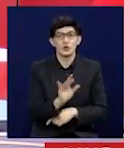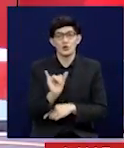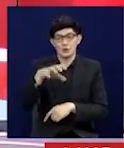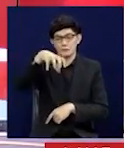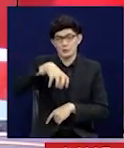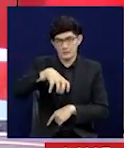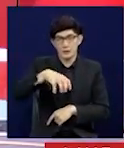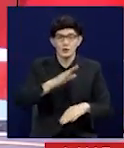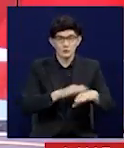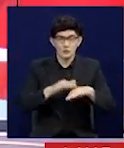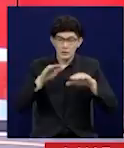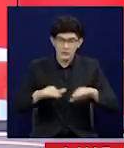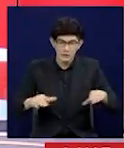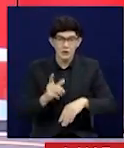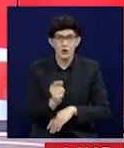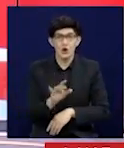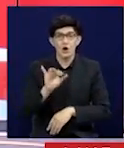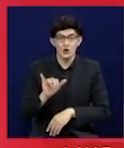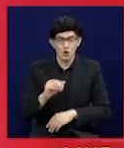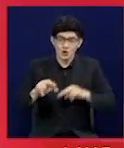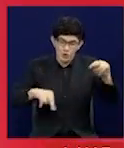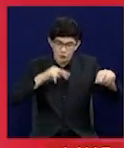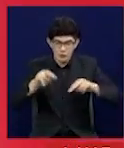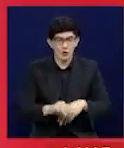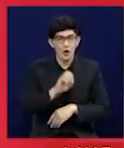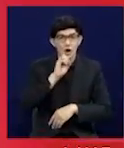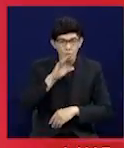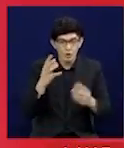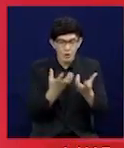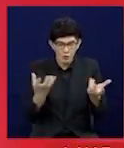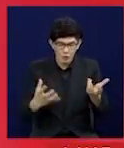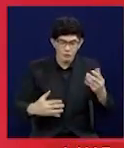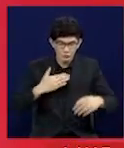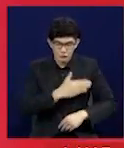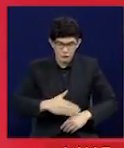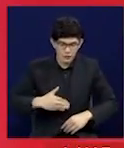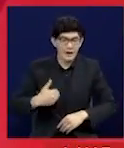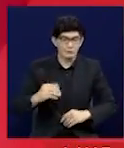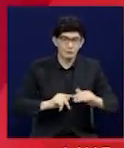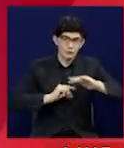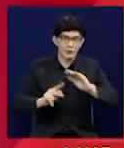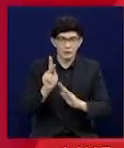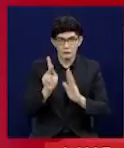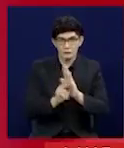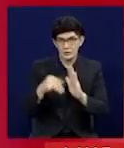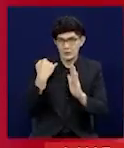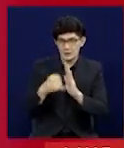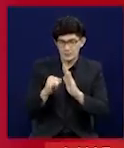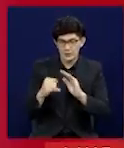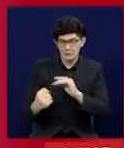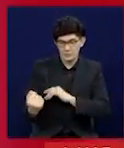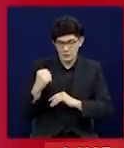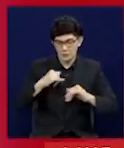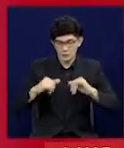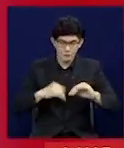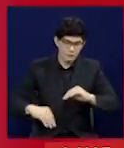อย.ชวนน้องๆอย.น้อยนะครับร่วมกันตรวจสอบแจ้งเบาะแสผลิตภัณฑ์สุขภาพและโฆษณาที่ผิดกฎหมายเพื่อเป็นการเพิ่มพลังเยาวชนท